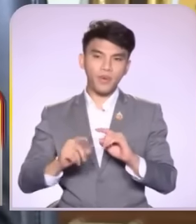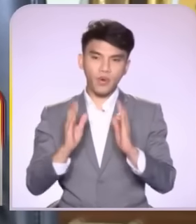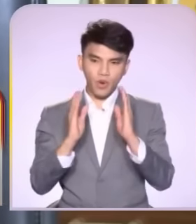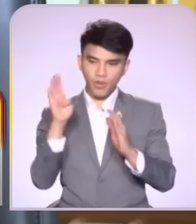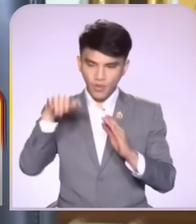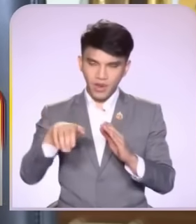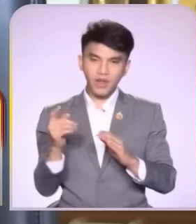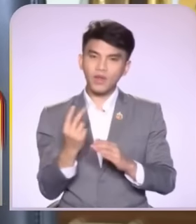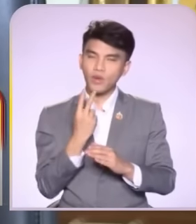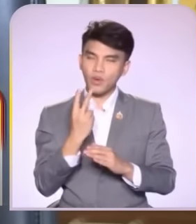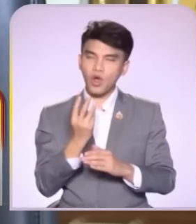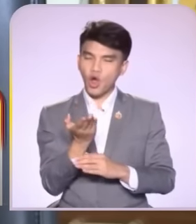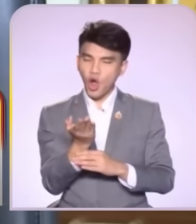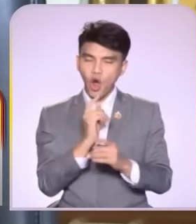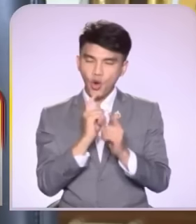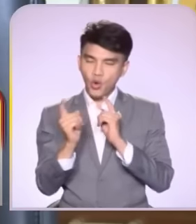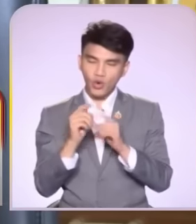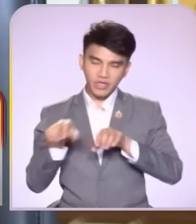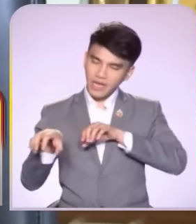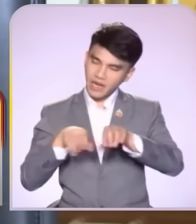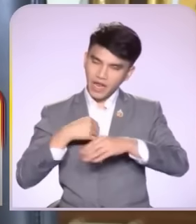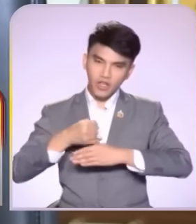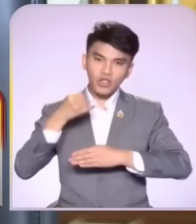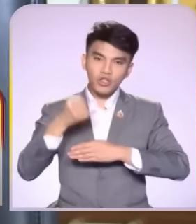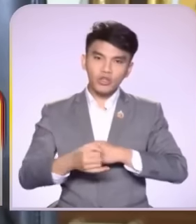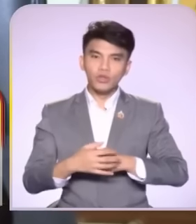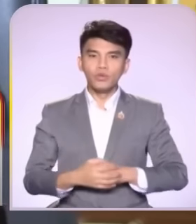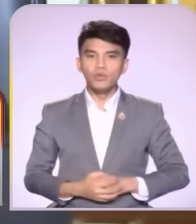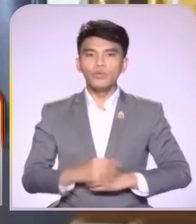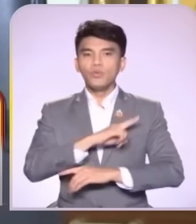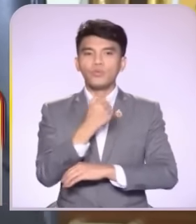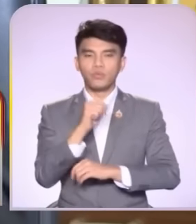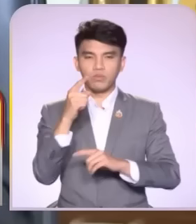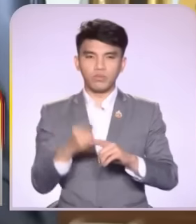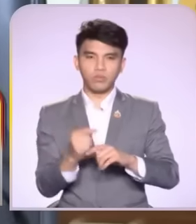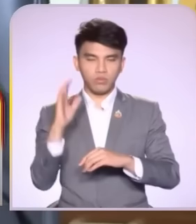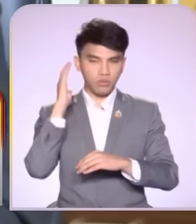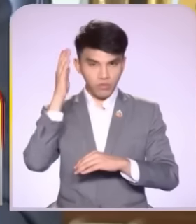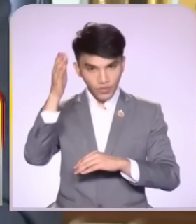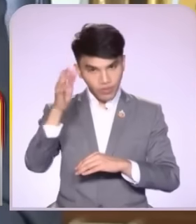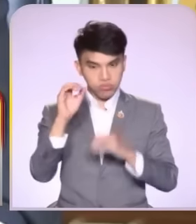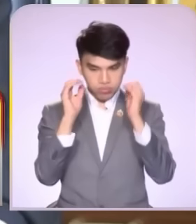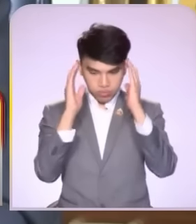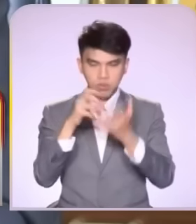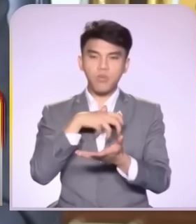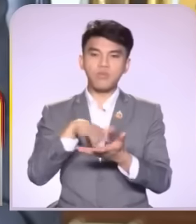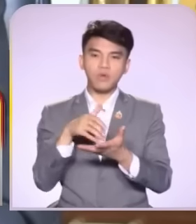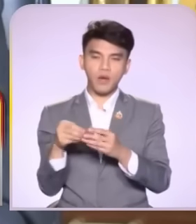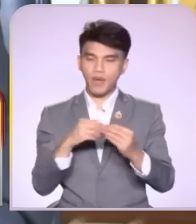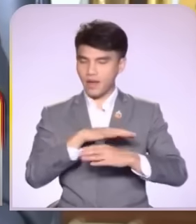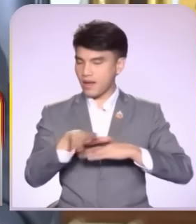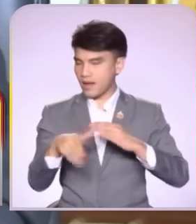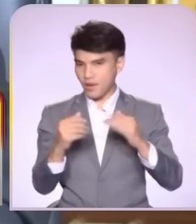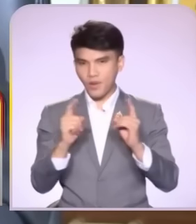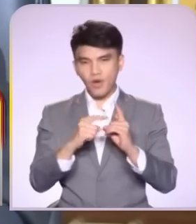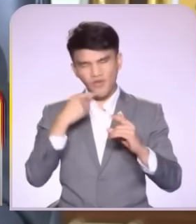นของบริษัทจะติดต่อเข้าไปเคลียร์ทันทีโดยในวันที่10ตุลาคมพรุ่งนี้นะฮะอาจารย์บอกว่าจะพาผู้เสียห